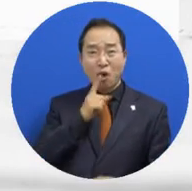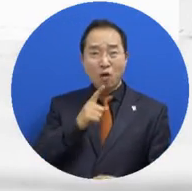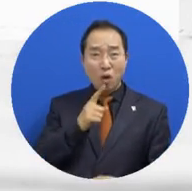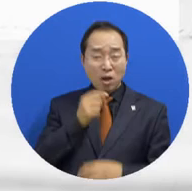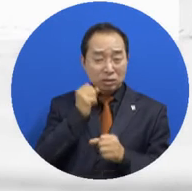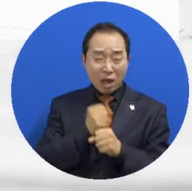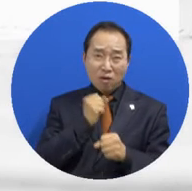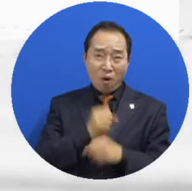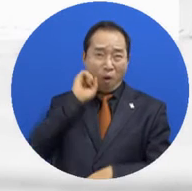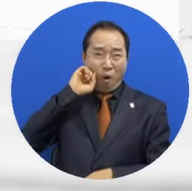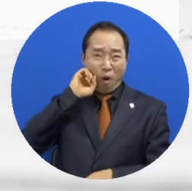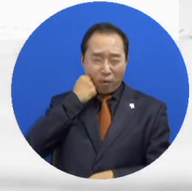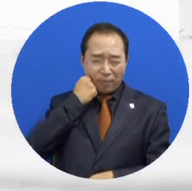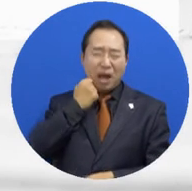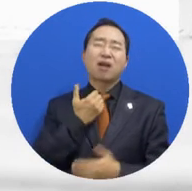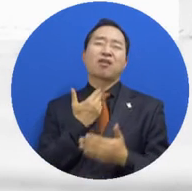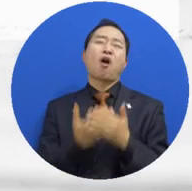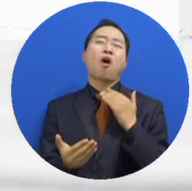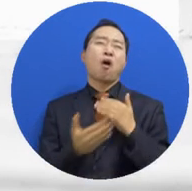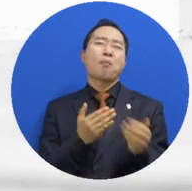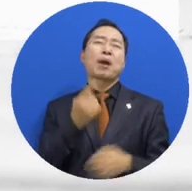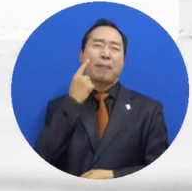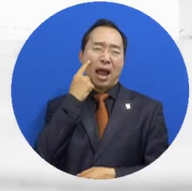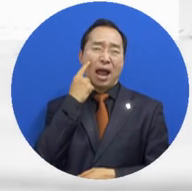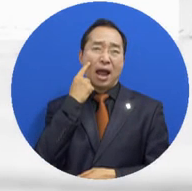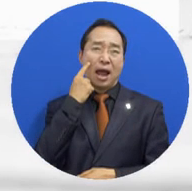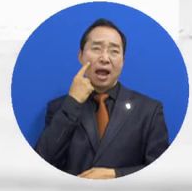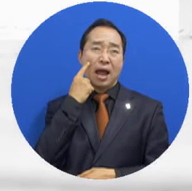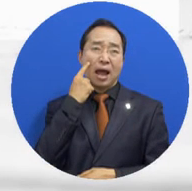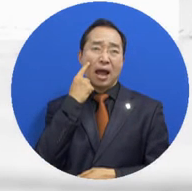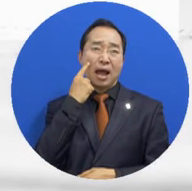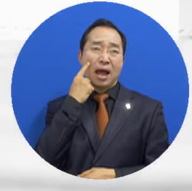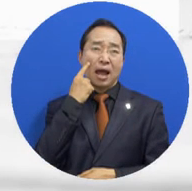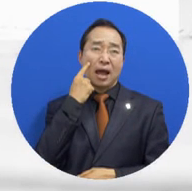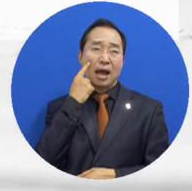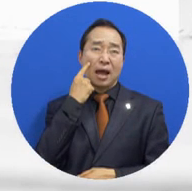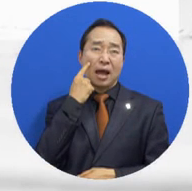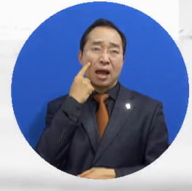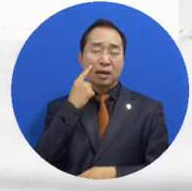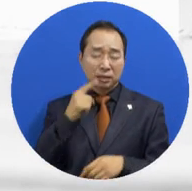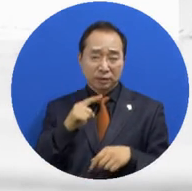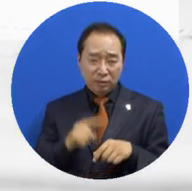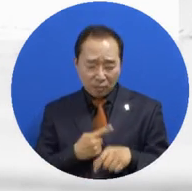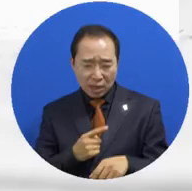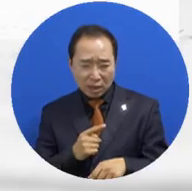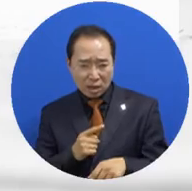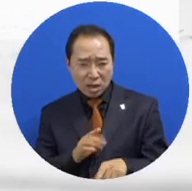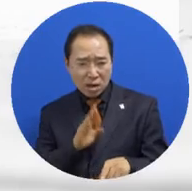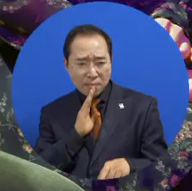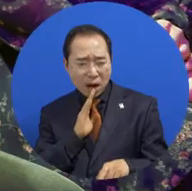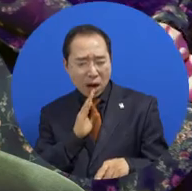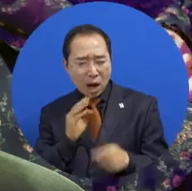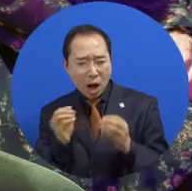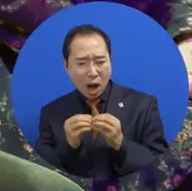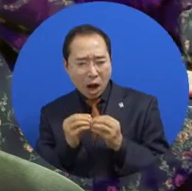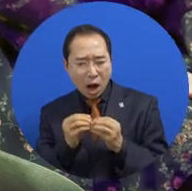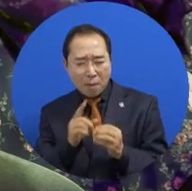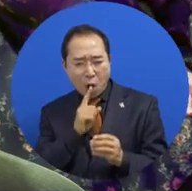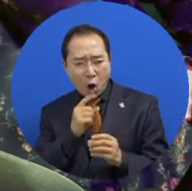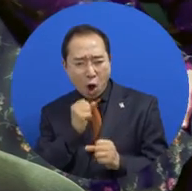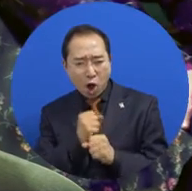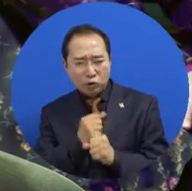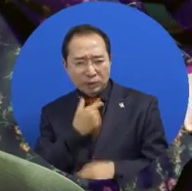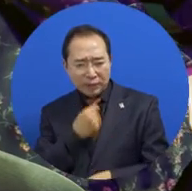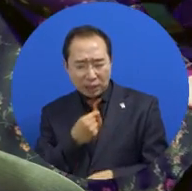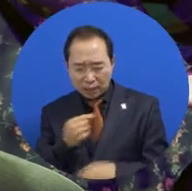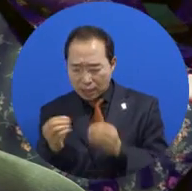이렇게 힘든다는 걸 경험을 해봐. 그러면 어떻게 하냐면 정말 하고 싶다가 이렇게 발생해요. 언어를